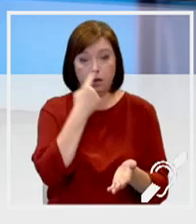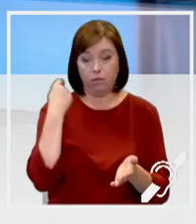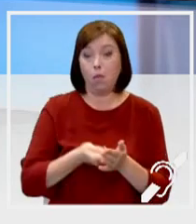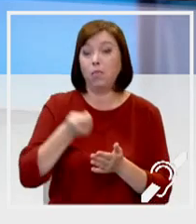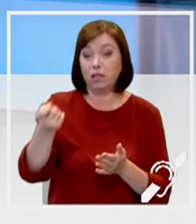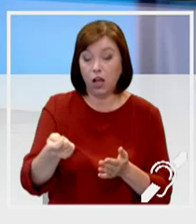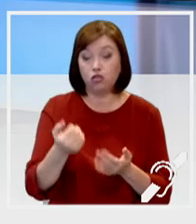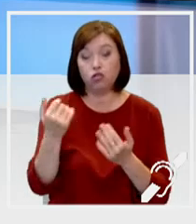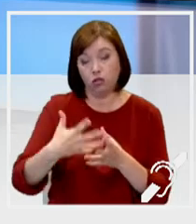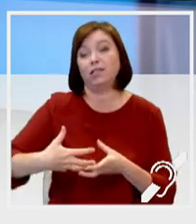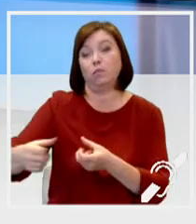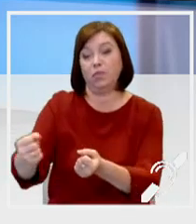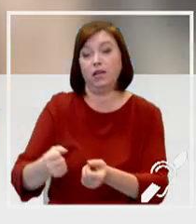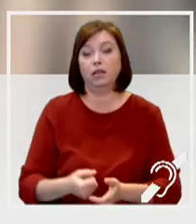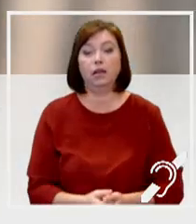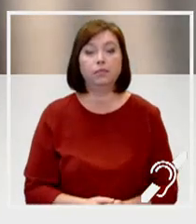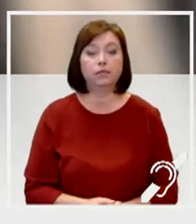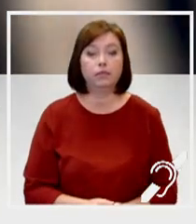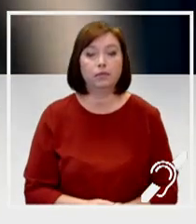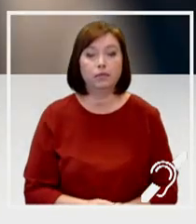de înscriere în cursa electorală.